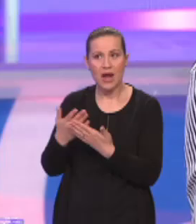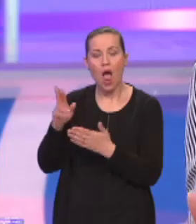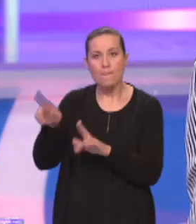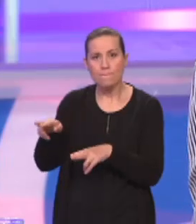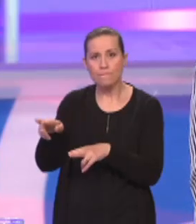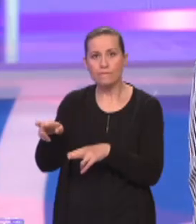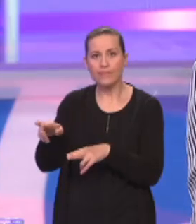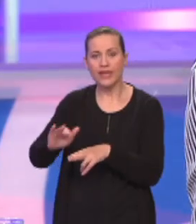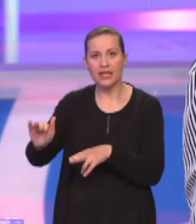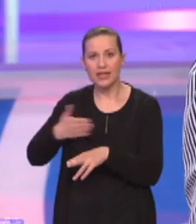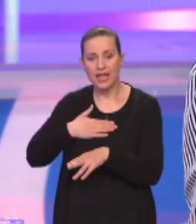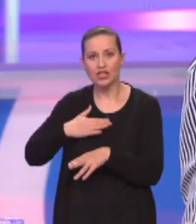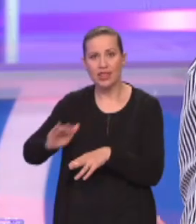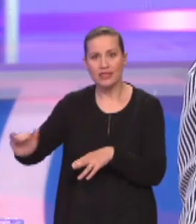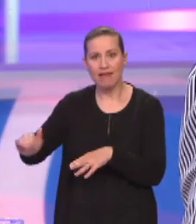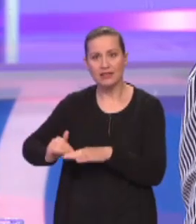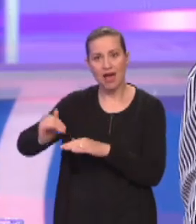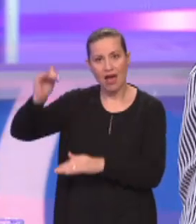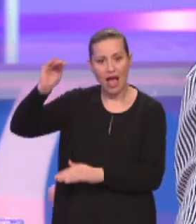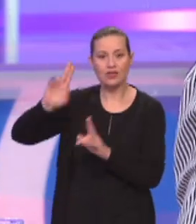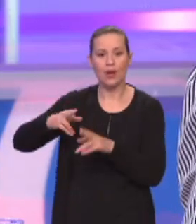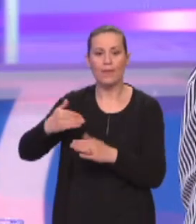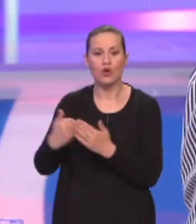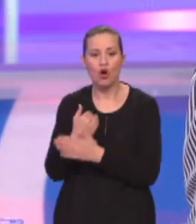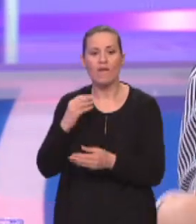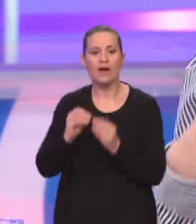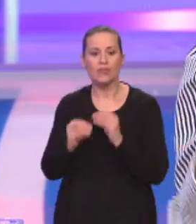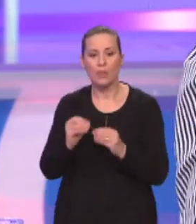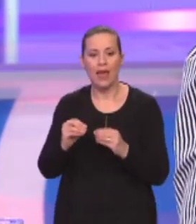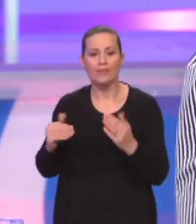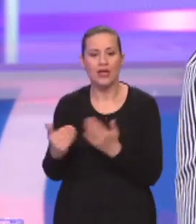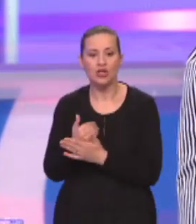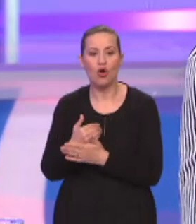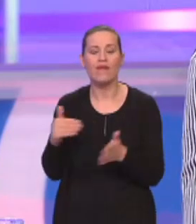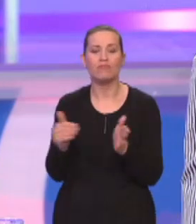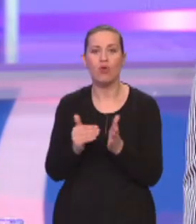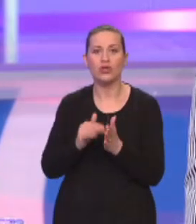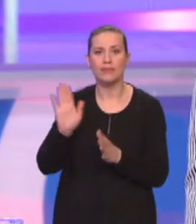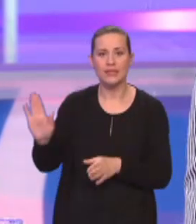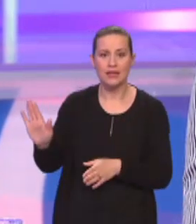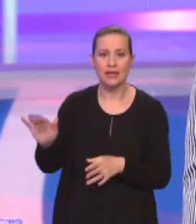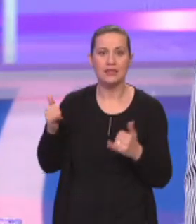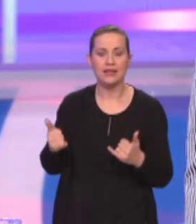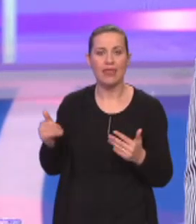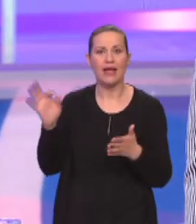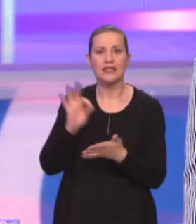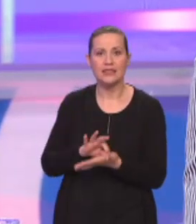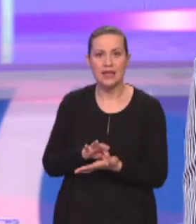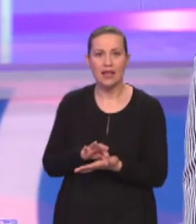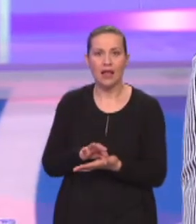djeca rastu, imamo nove probleme, nove potrebe za njih. Znači, sad nam je u cilju